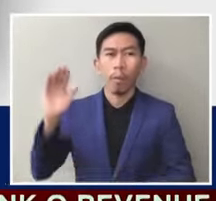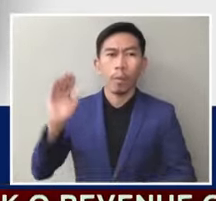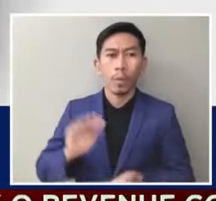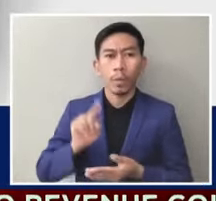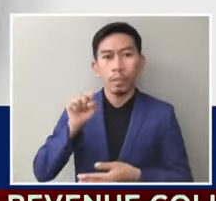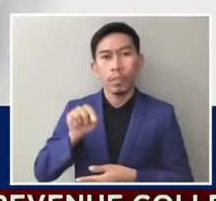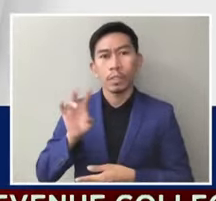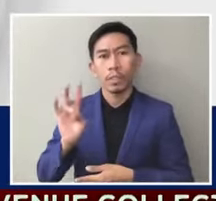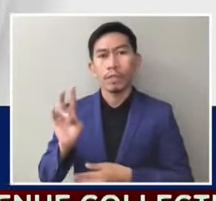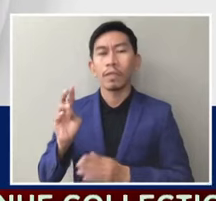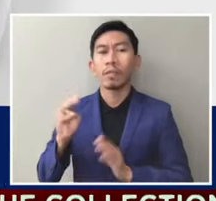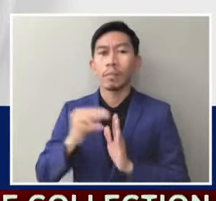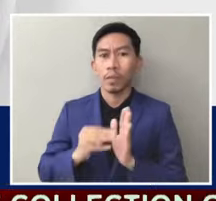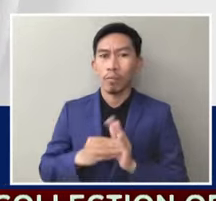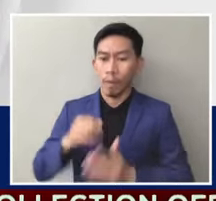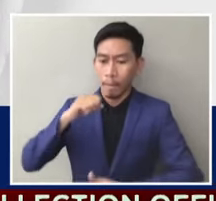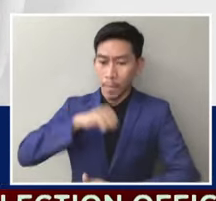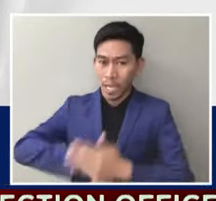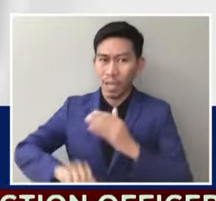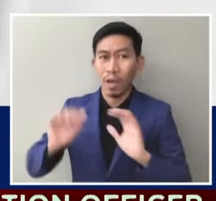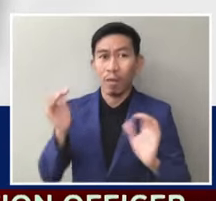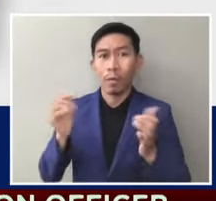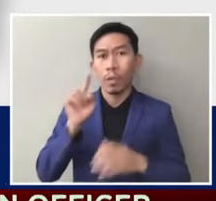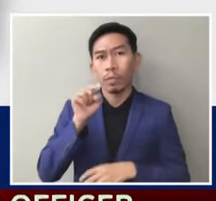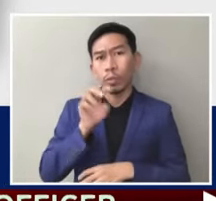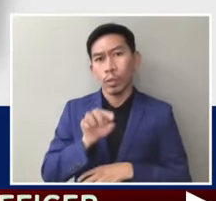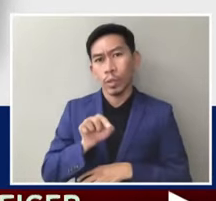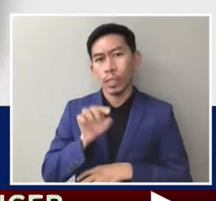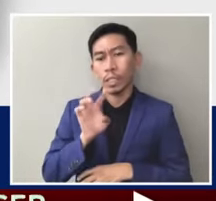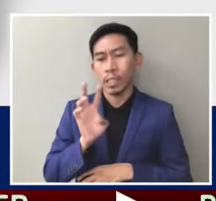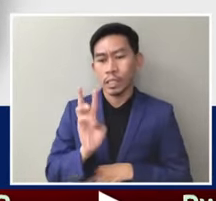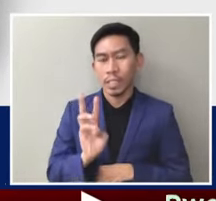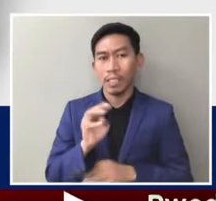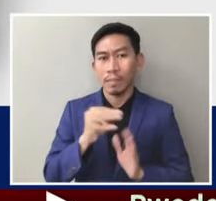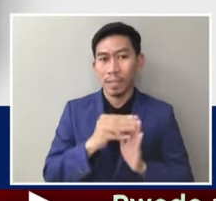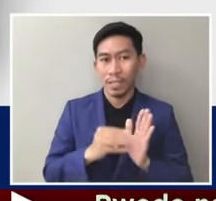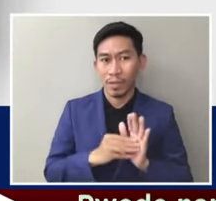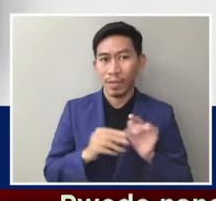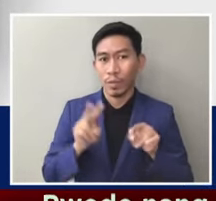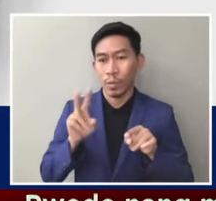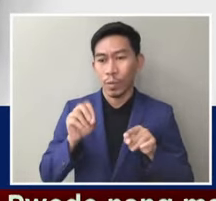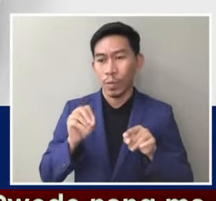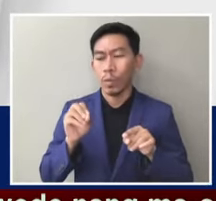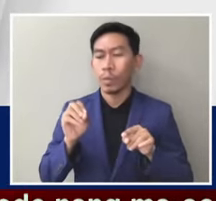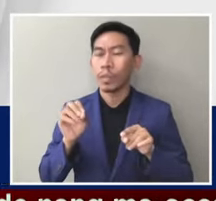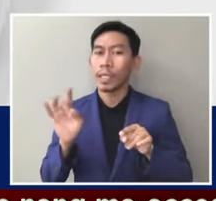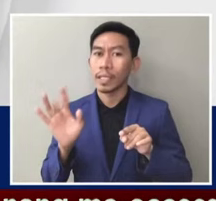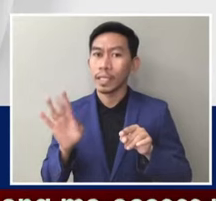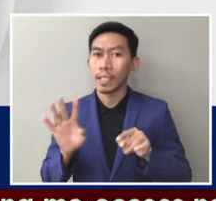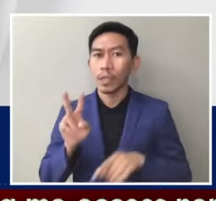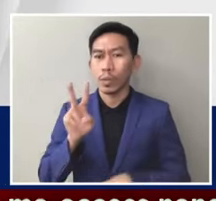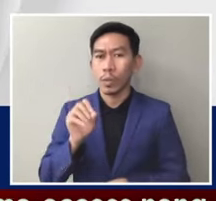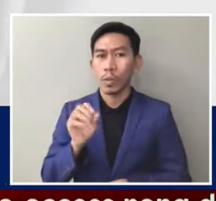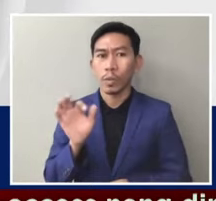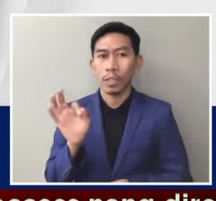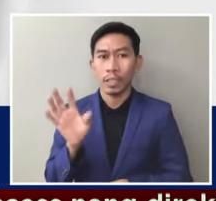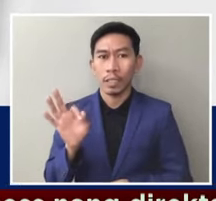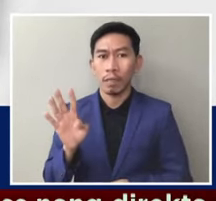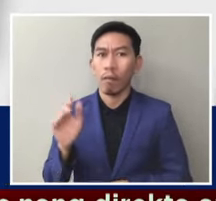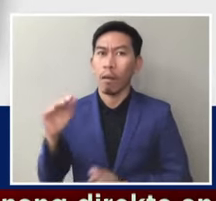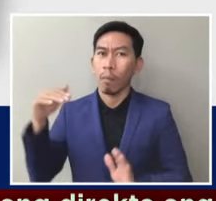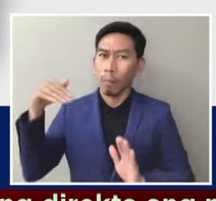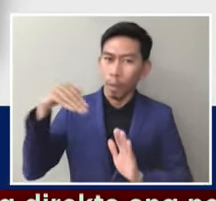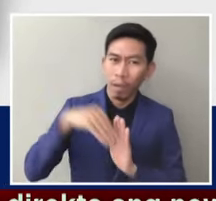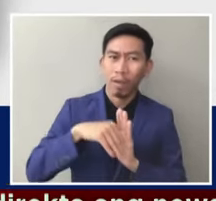registered live births kumpara sa 1.6 million noong 2018 at 2019. Mas lalo pang bumaba ito